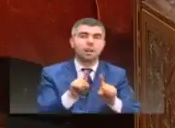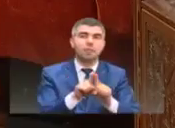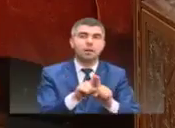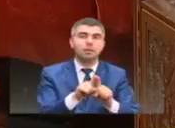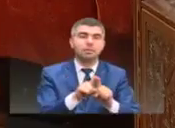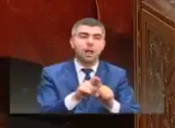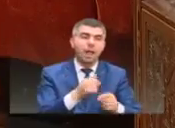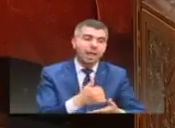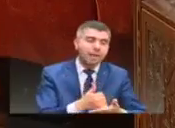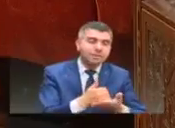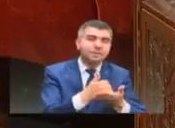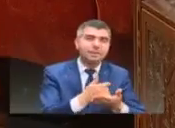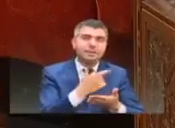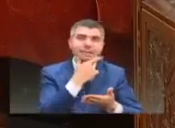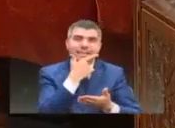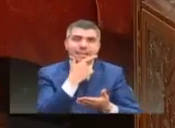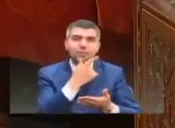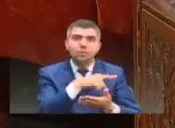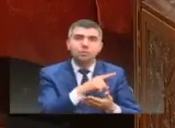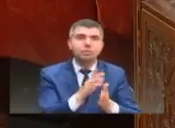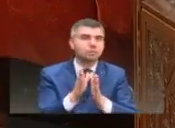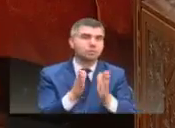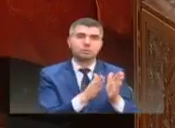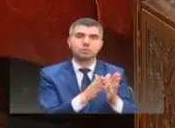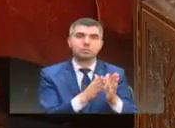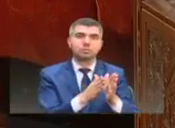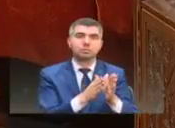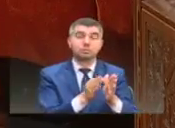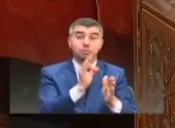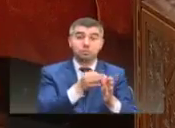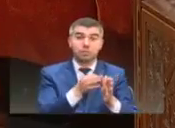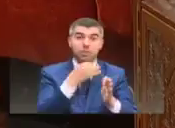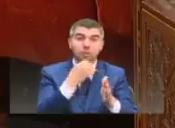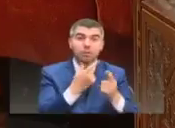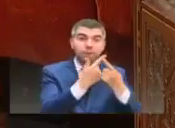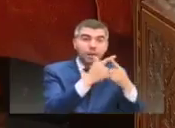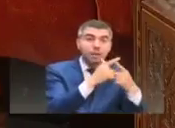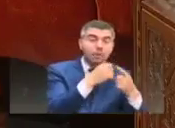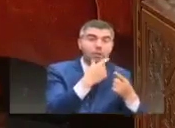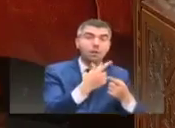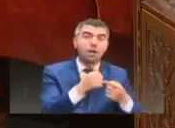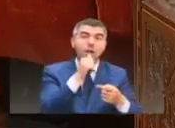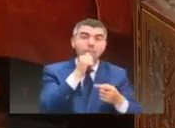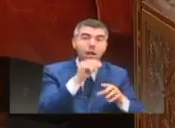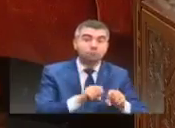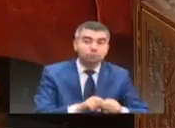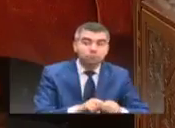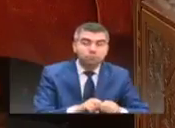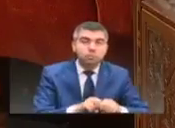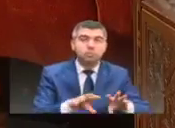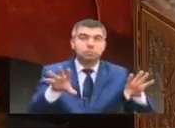يعني إخلال بأي مسؤولية. المصادر ديال المياه اللي كتوزع عبر الشبكات العمومية